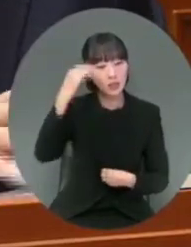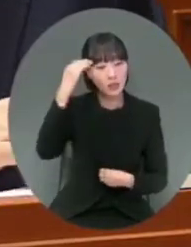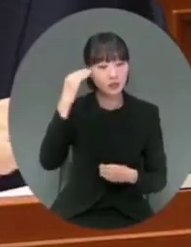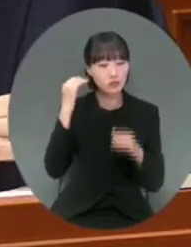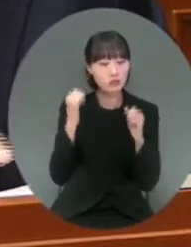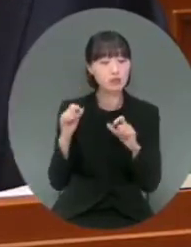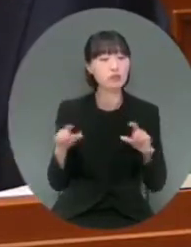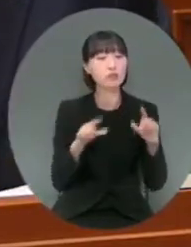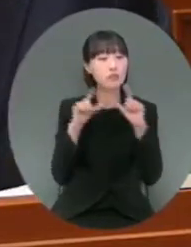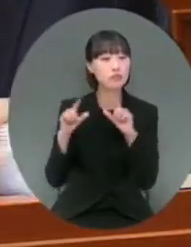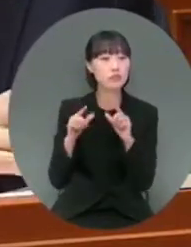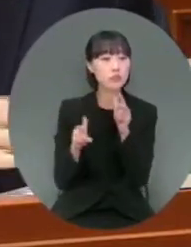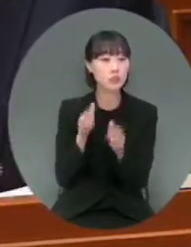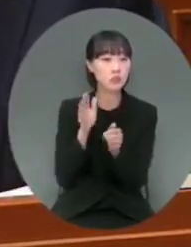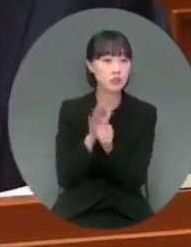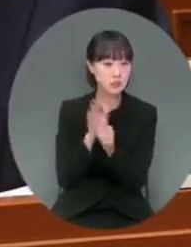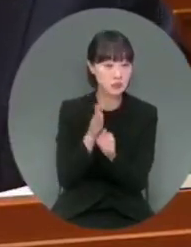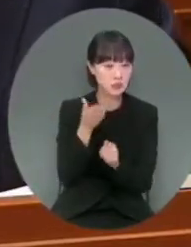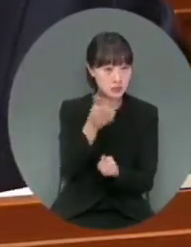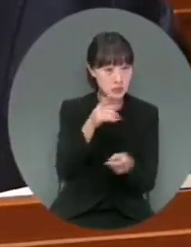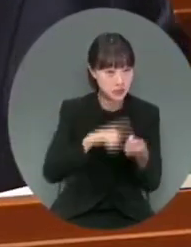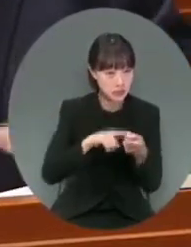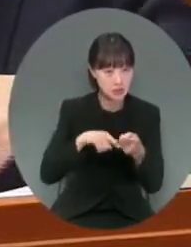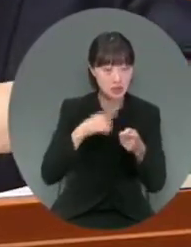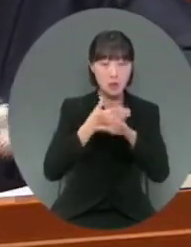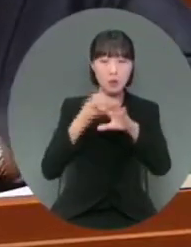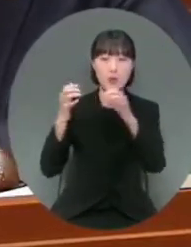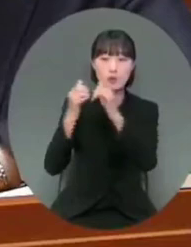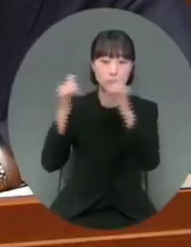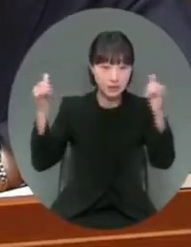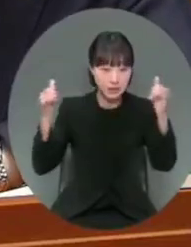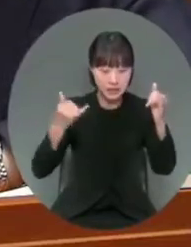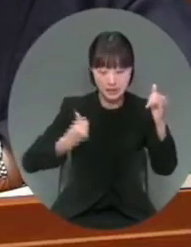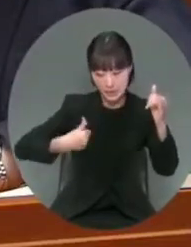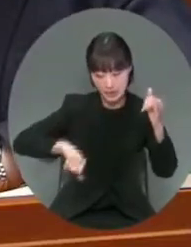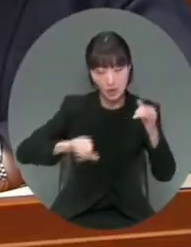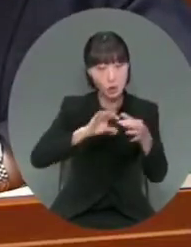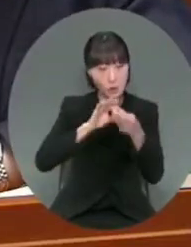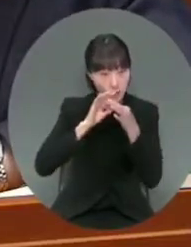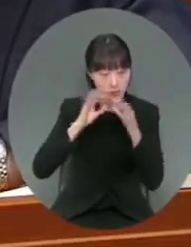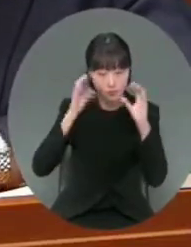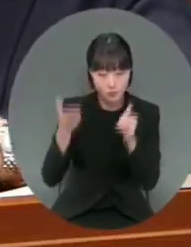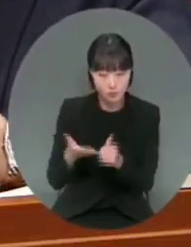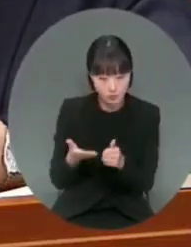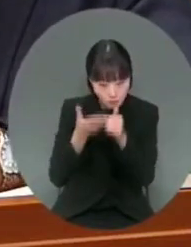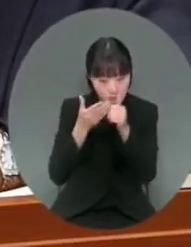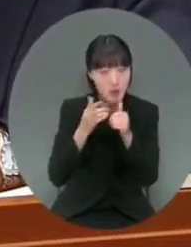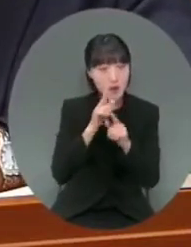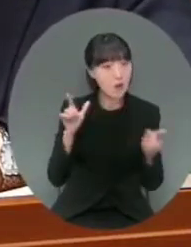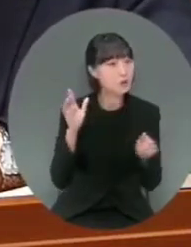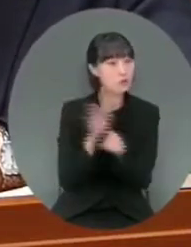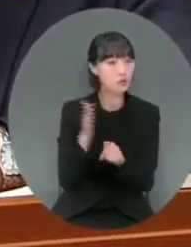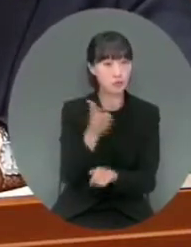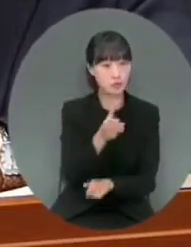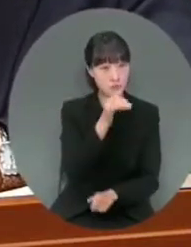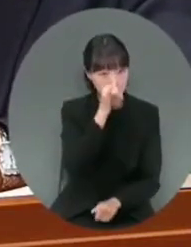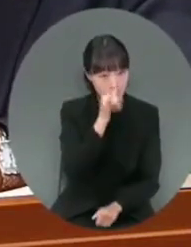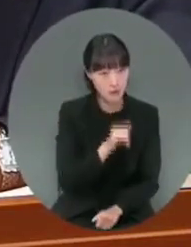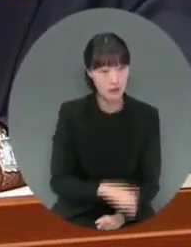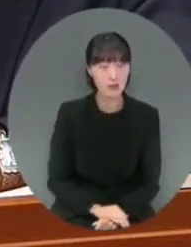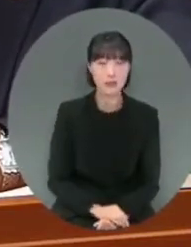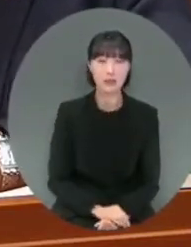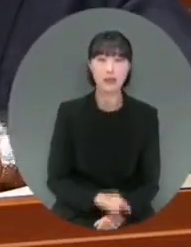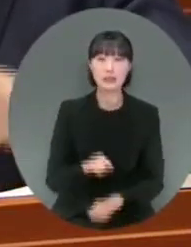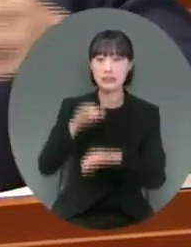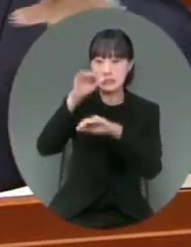사업에 외국인 노동자 자녀에 대한 유아 학비 또 보육료 지원 내용은 없습니까? 그 내용을